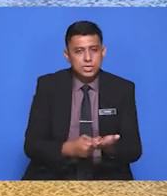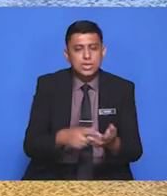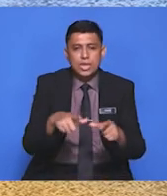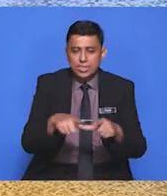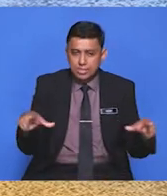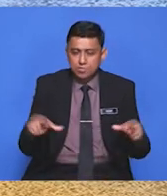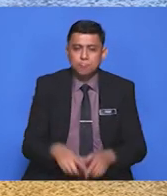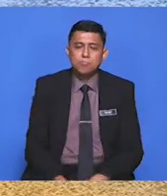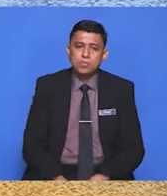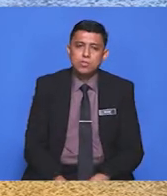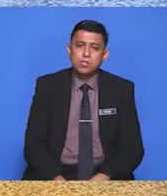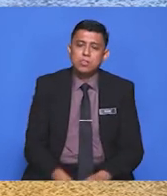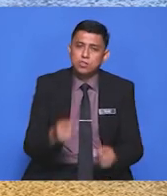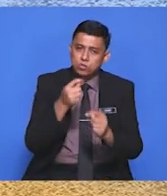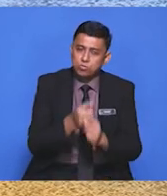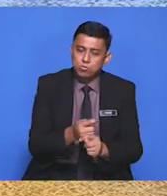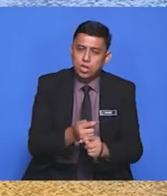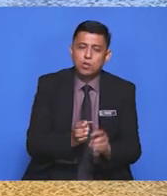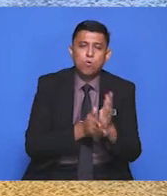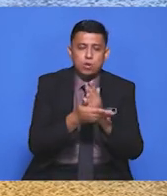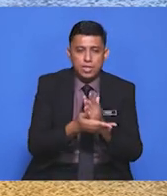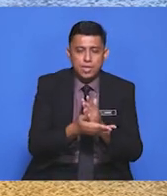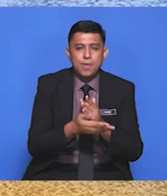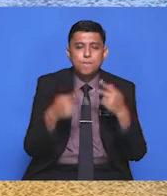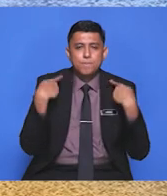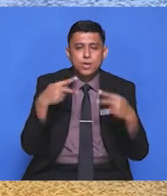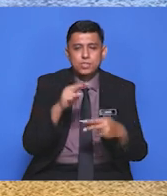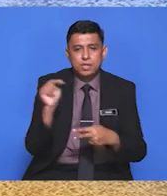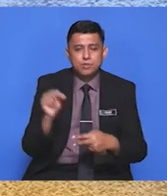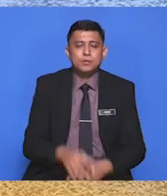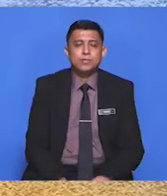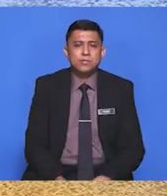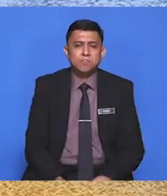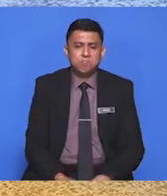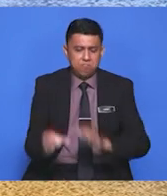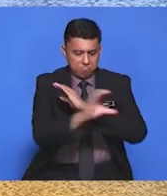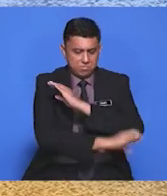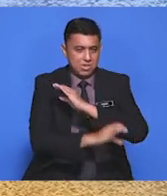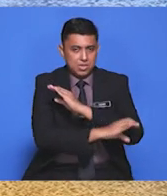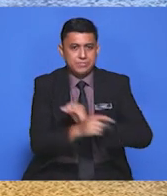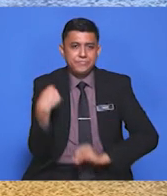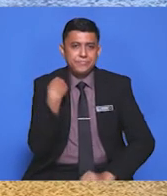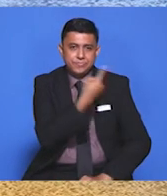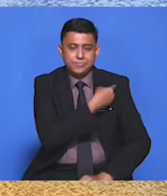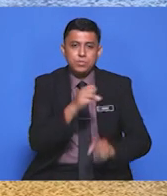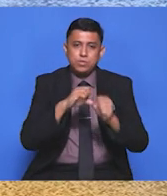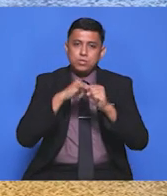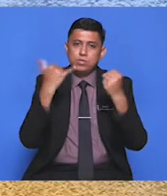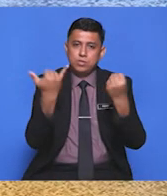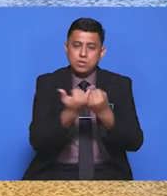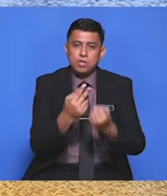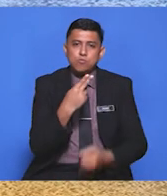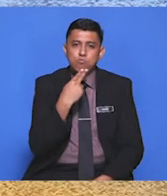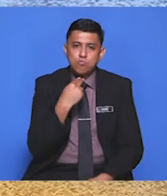ataupun harga yang ditentukan oleh pasaran. Contohnya, di negara kita, bagi syarikat pengeluar gula